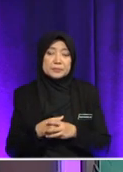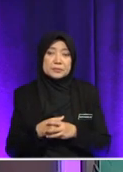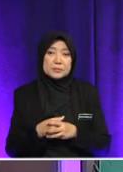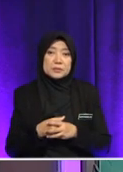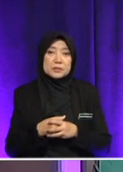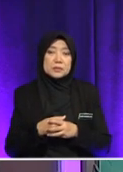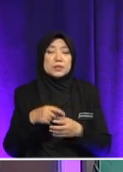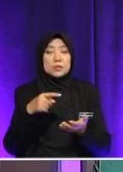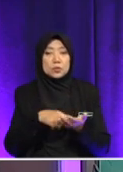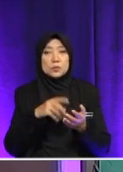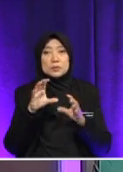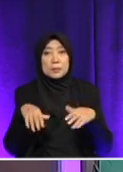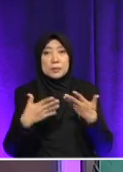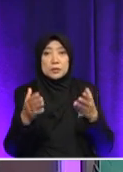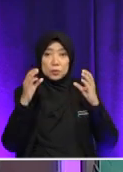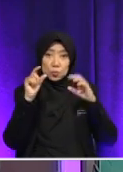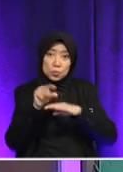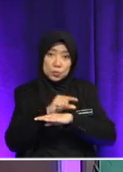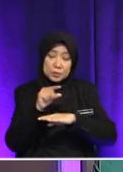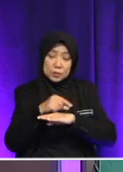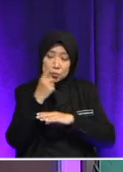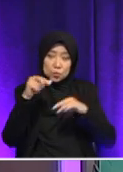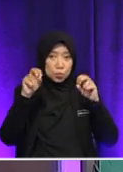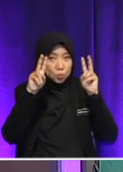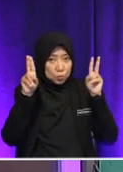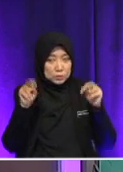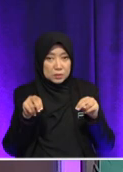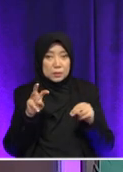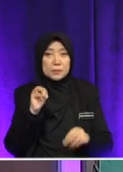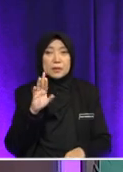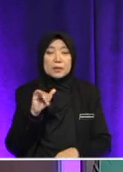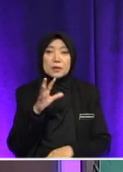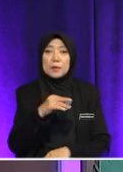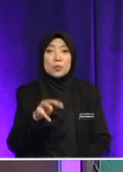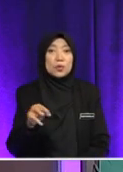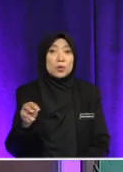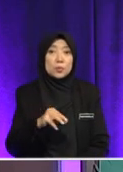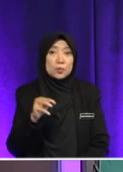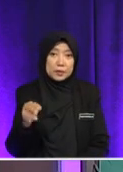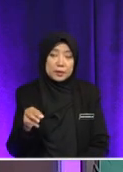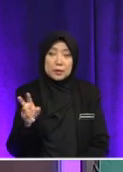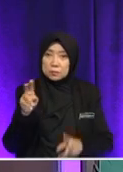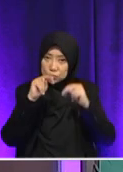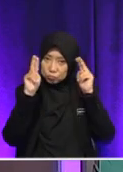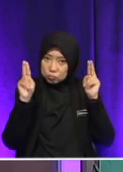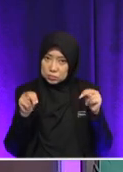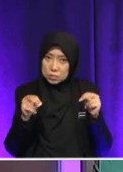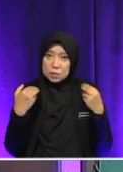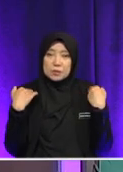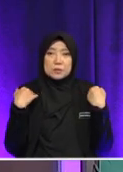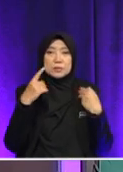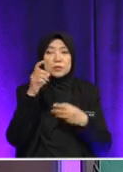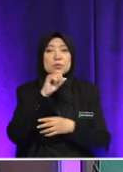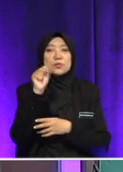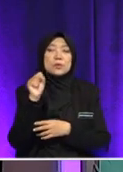penggunaan serami so untuk tes oke eee Mira kita dan juga murid-murid di rumah oke so saya disediakan satu